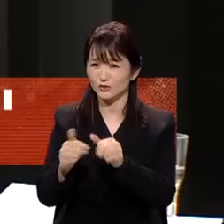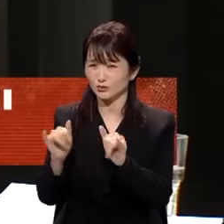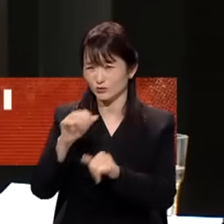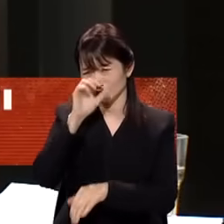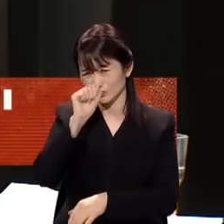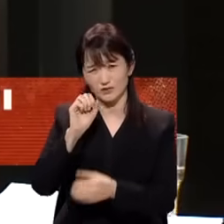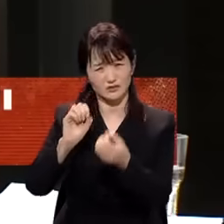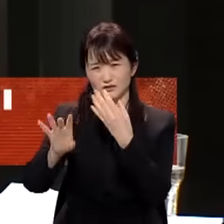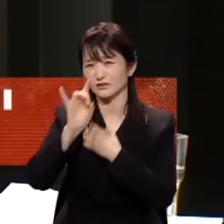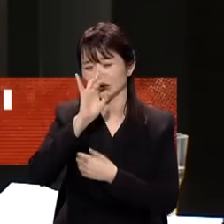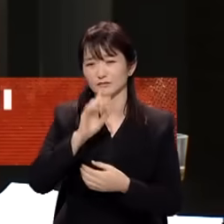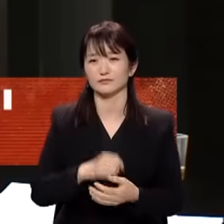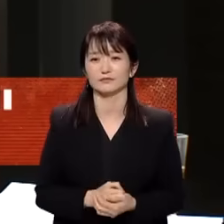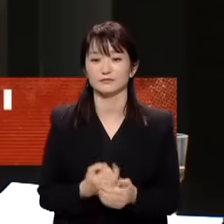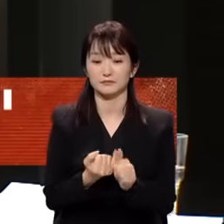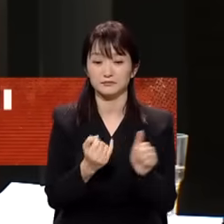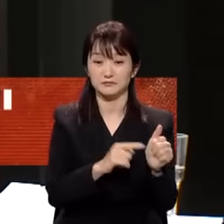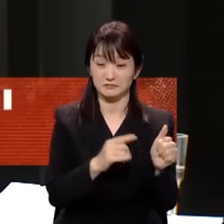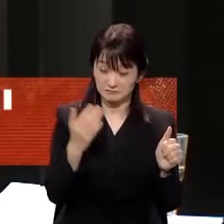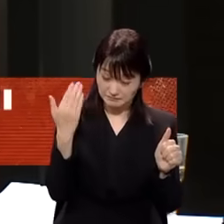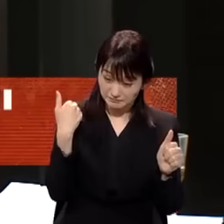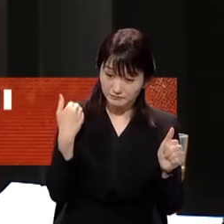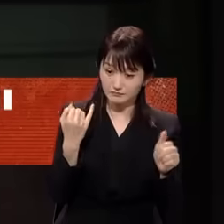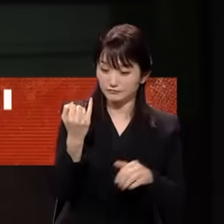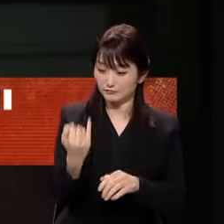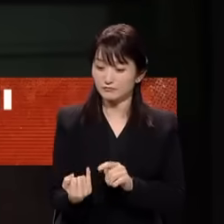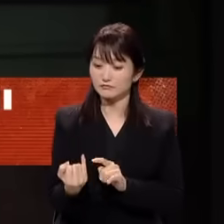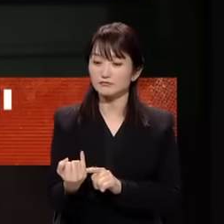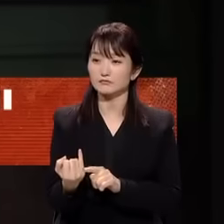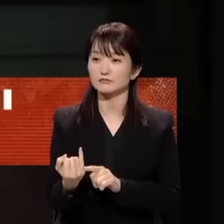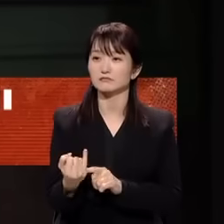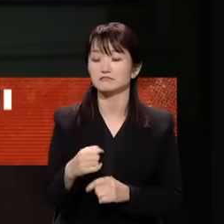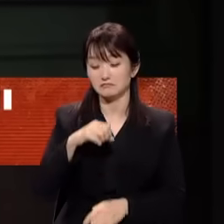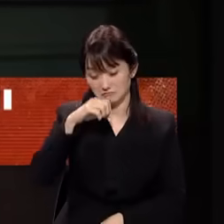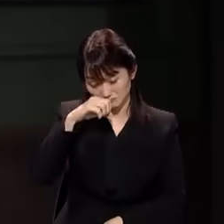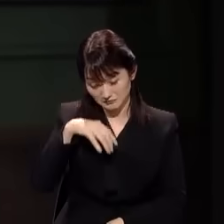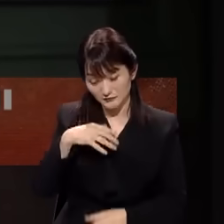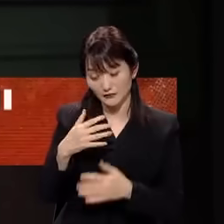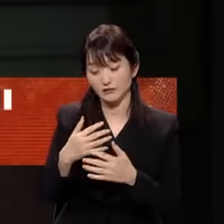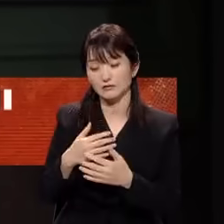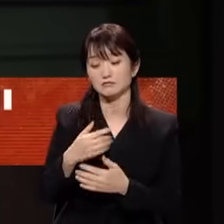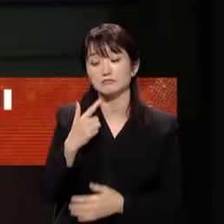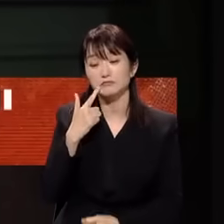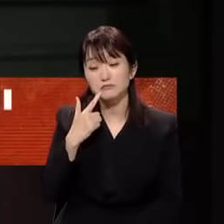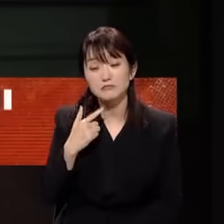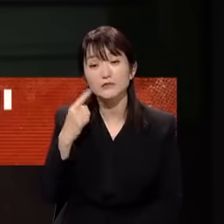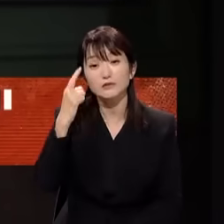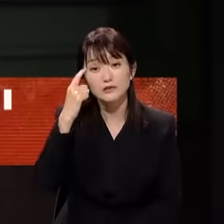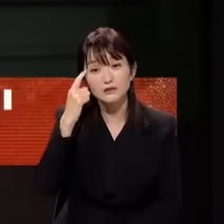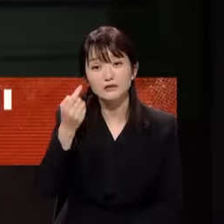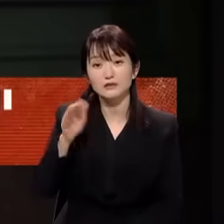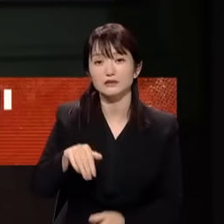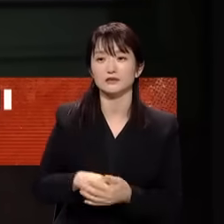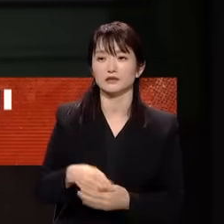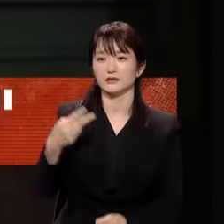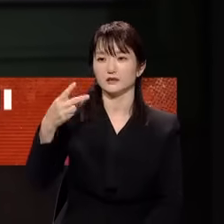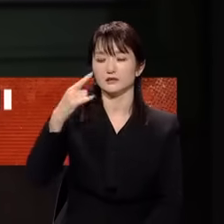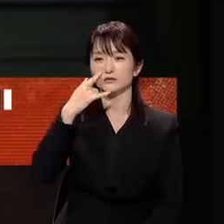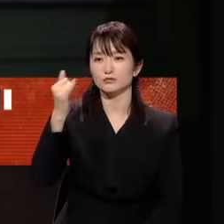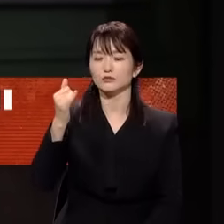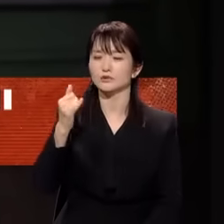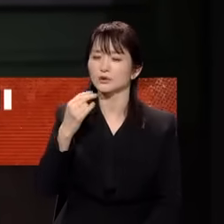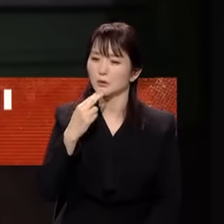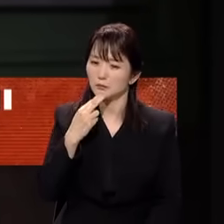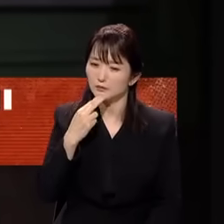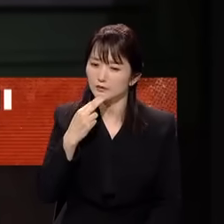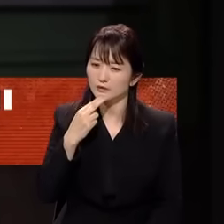되죠 이거는. 네 남편도 그 전까지만 해도 여동생을 막연하게 부러워하는구나라고 했는데요. 10월도 없다고 부러워하는 걸 보자 정이